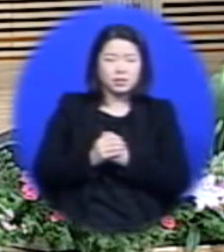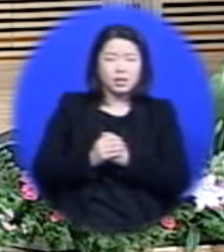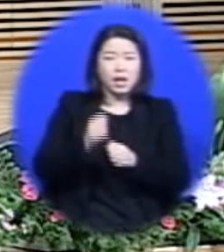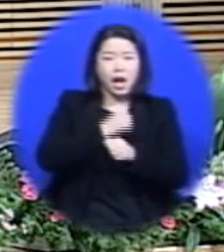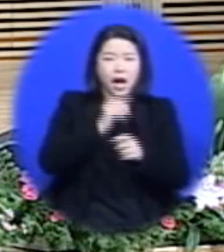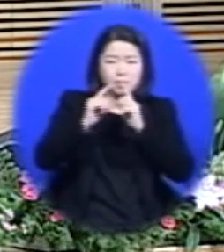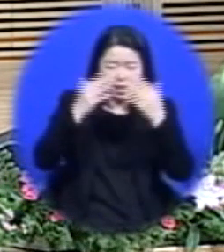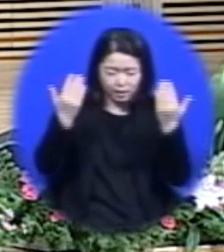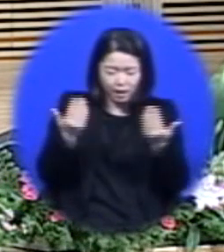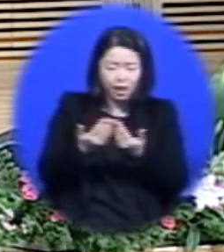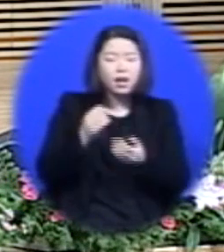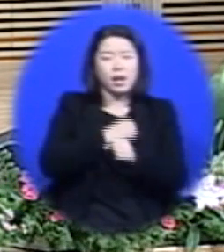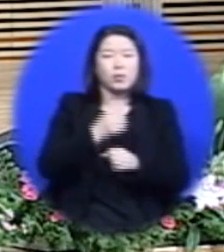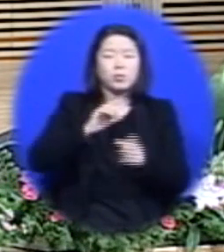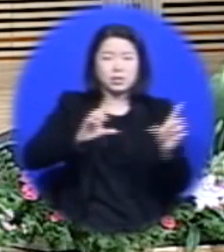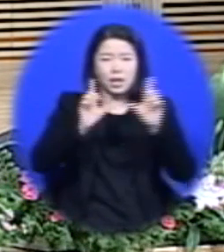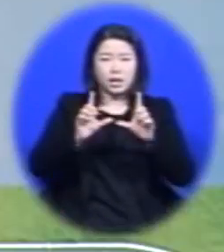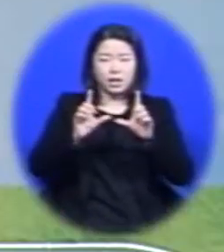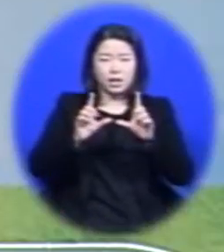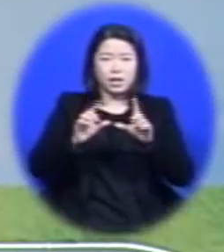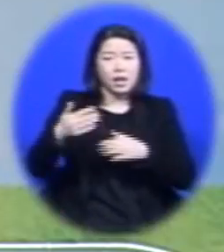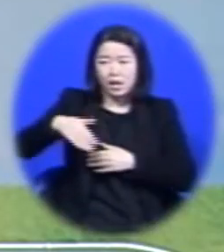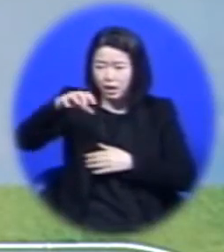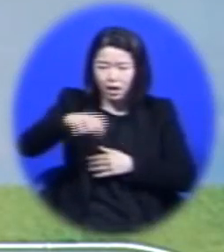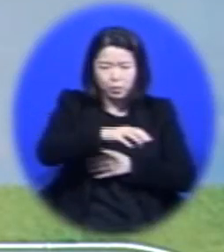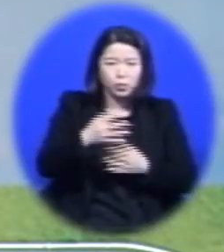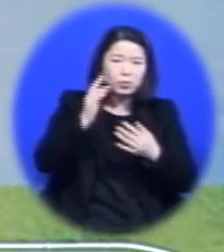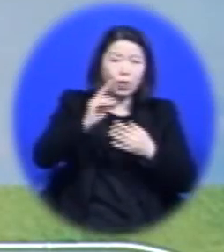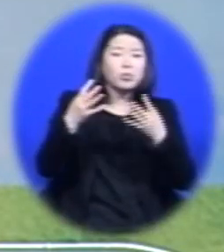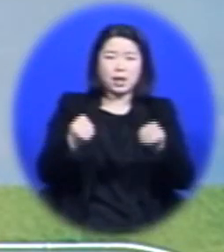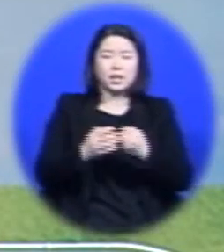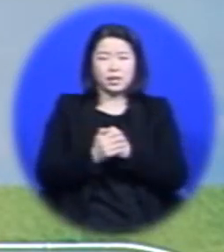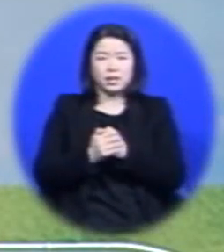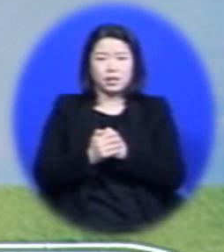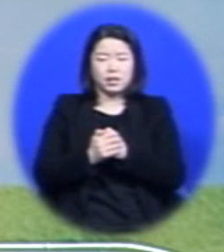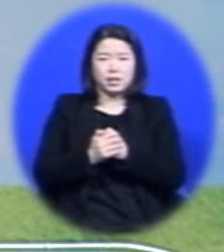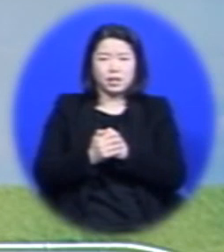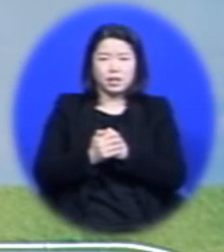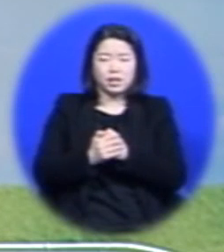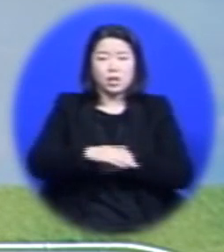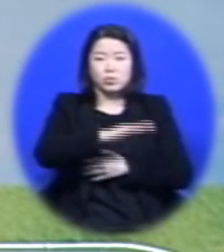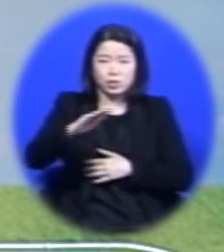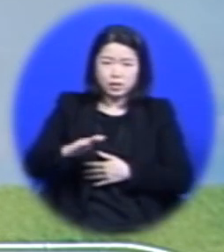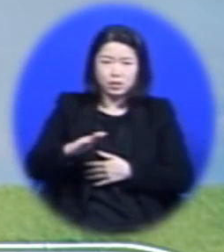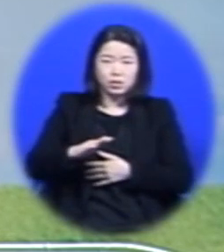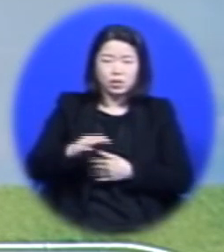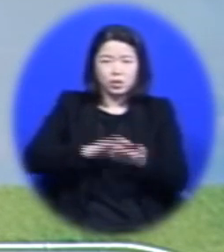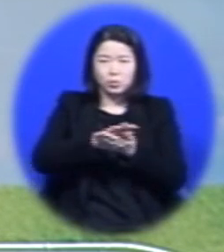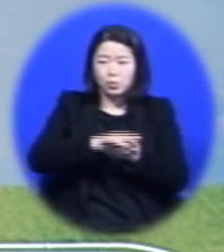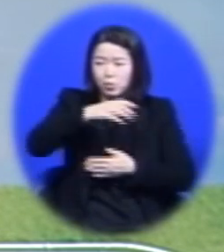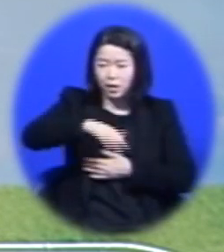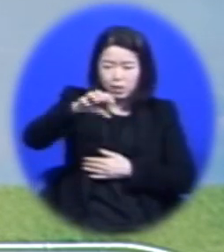할말 다하고 사니까 갈 때 안 갈 때 갈 때가 너무 말라 할땐 우리는 놀러갈 때도